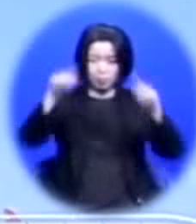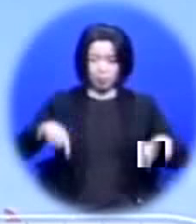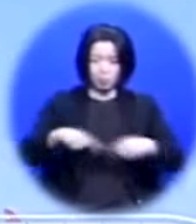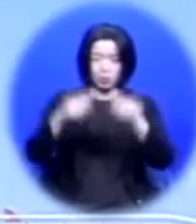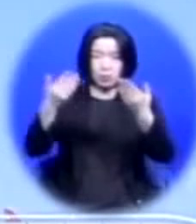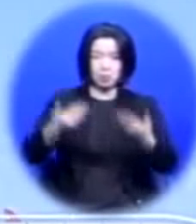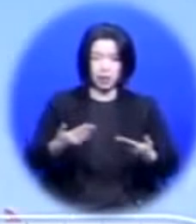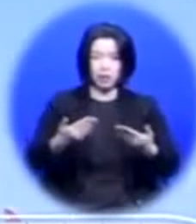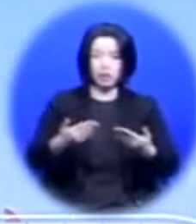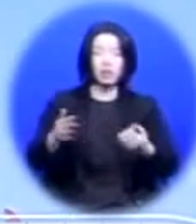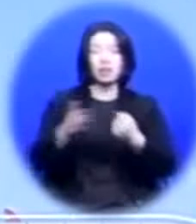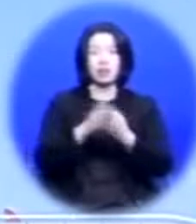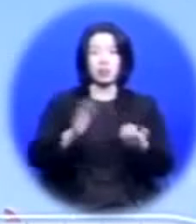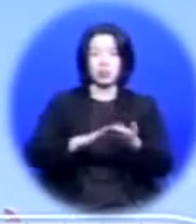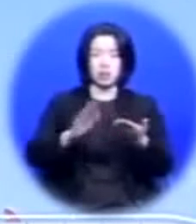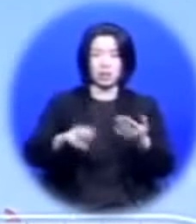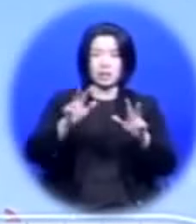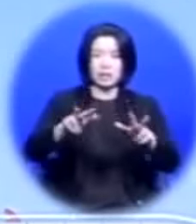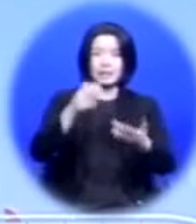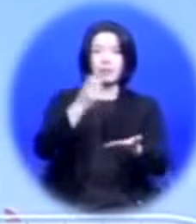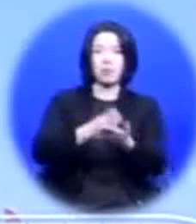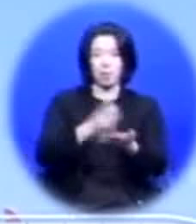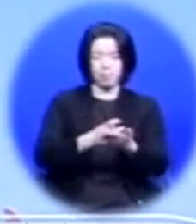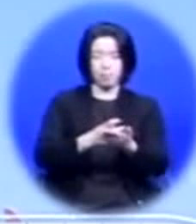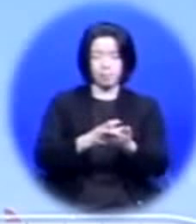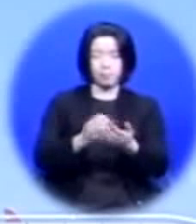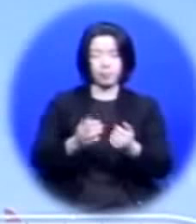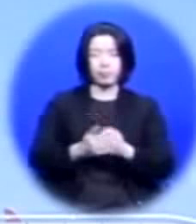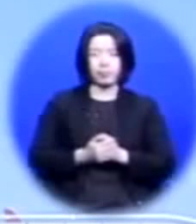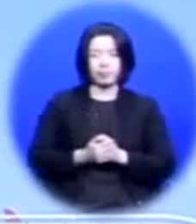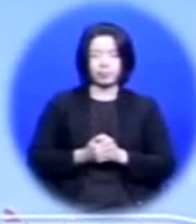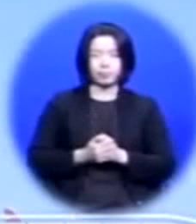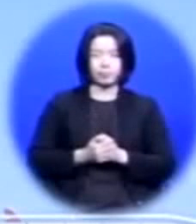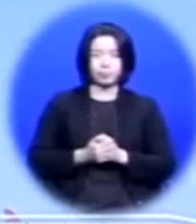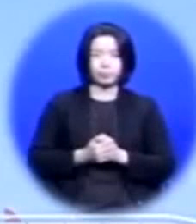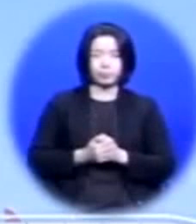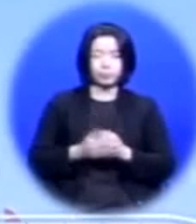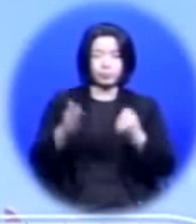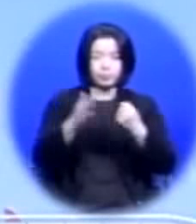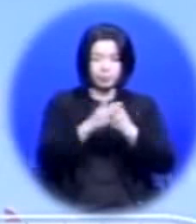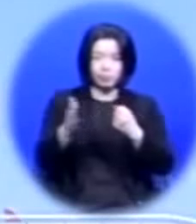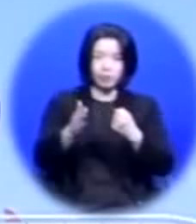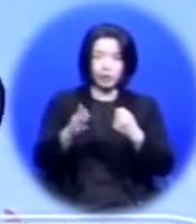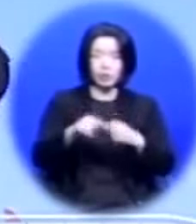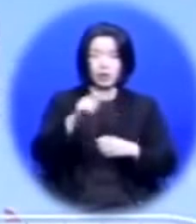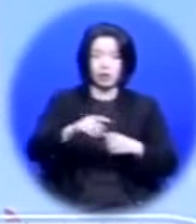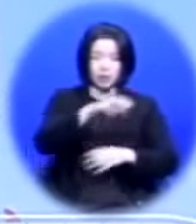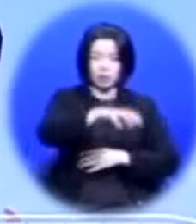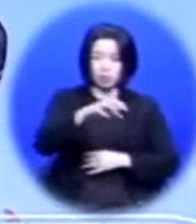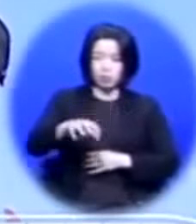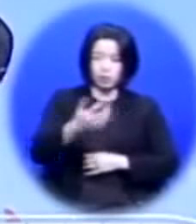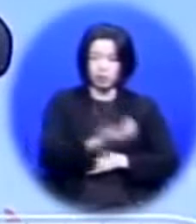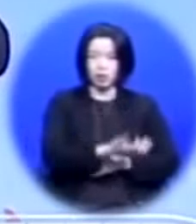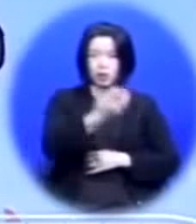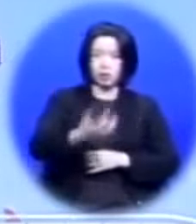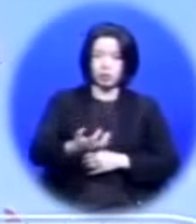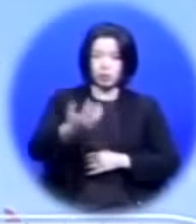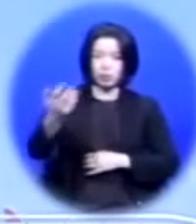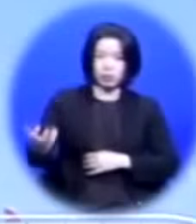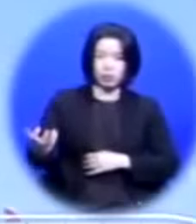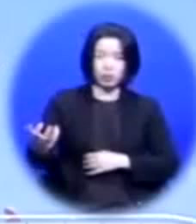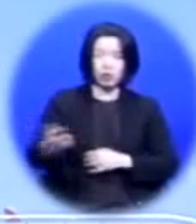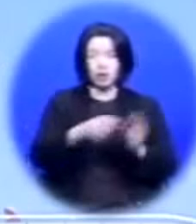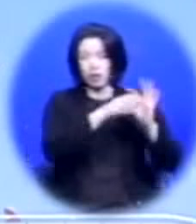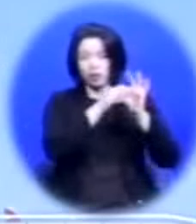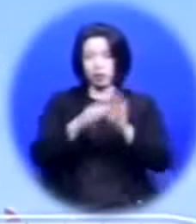때문입니다 지금이 되어 있습니다 그래서이 동네에서 저 동네로 이사를 가고 저 동네에서